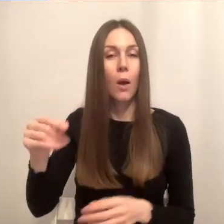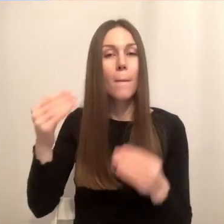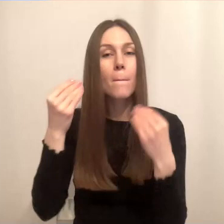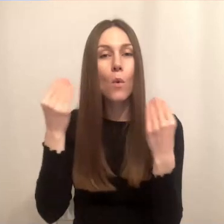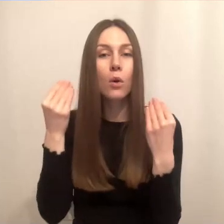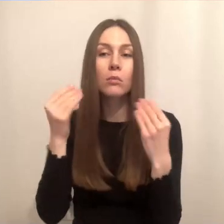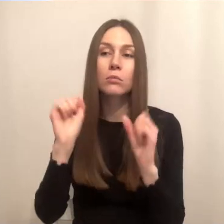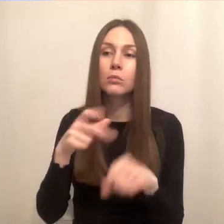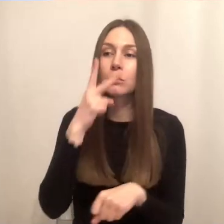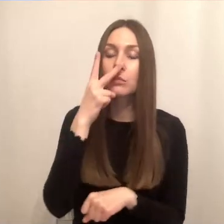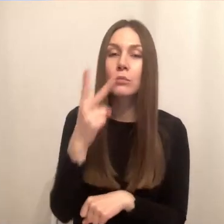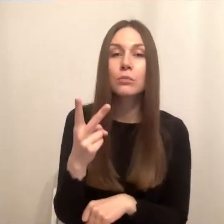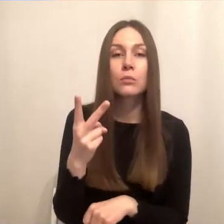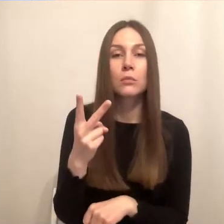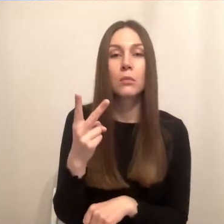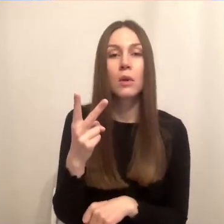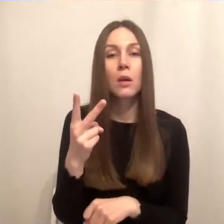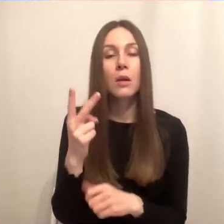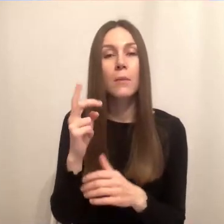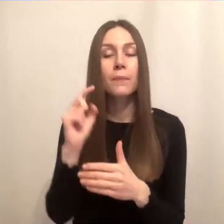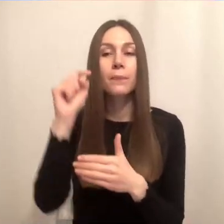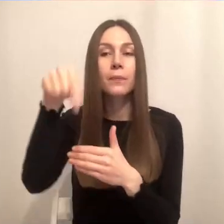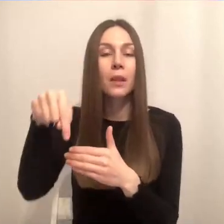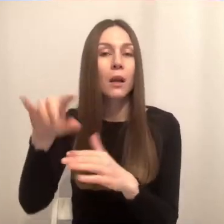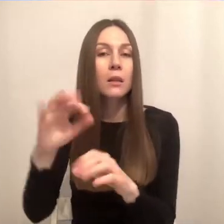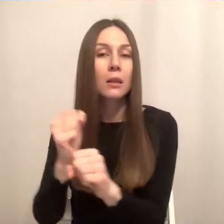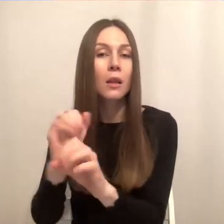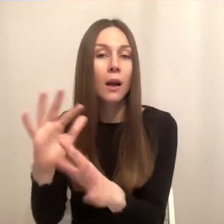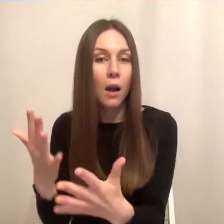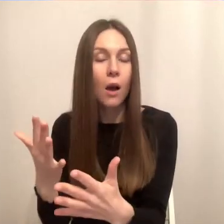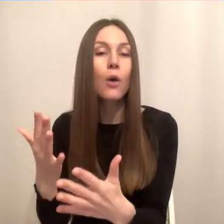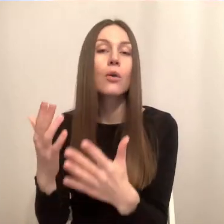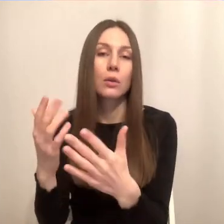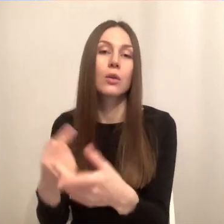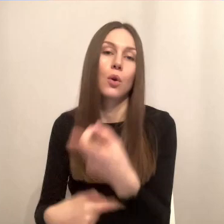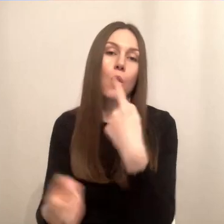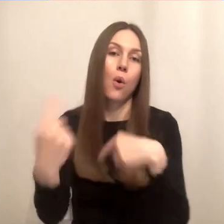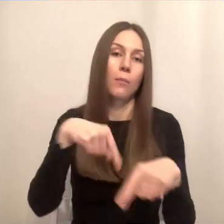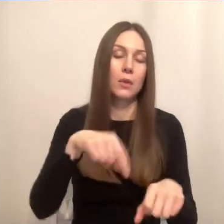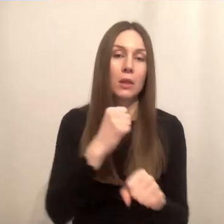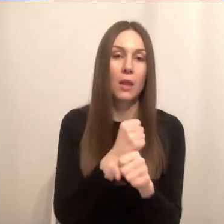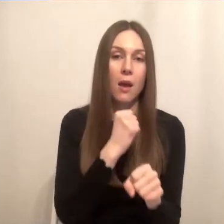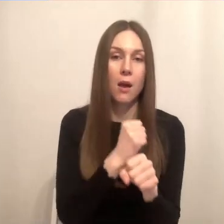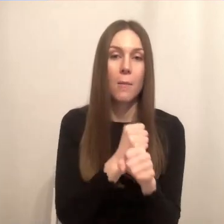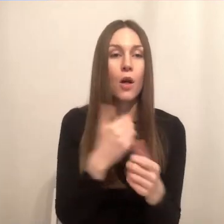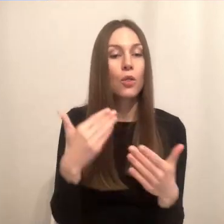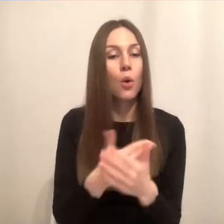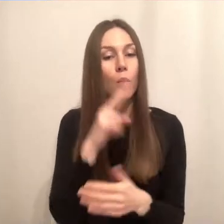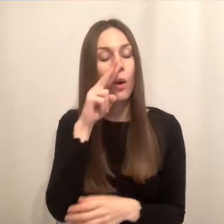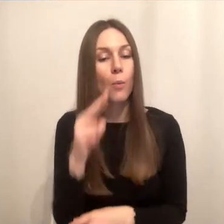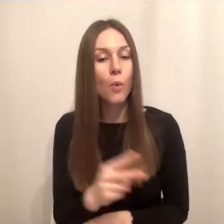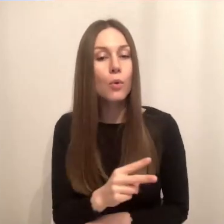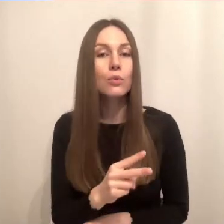ką jie daro iš išorės ir grįžti į savo darbo vietą su nauju požiūriu, su